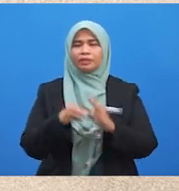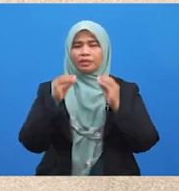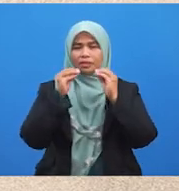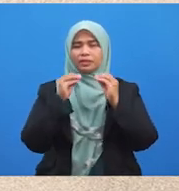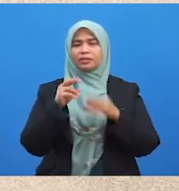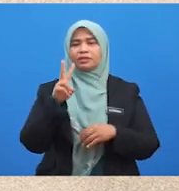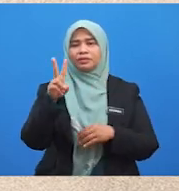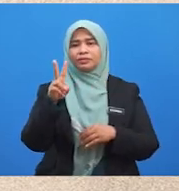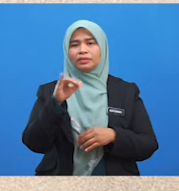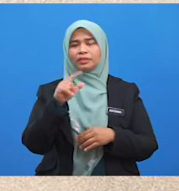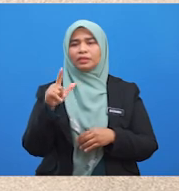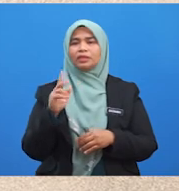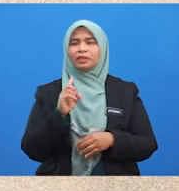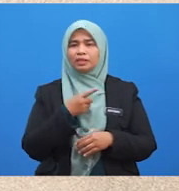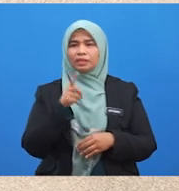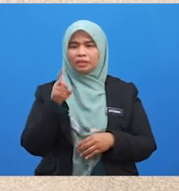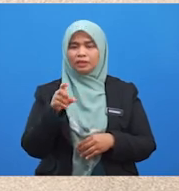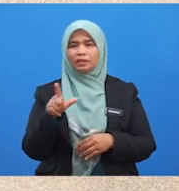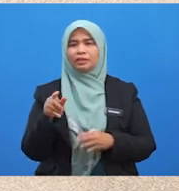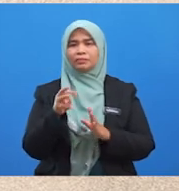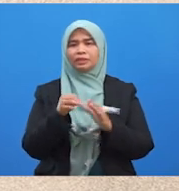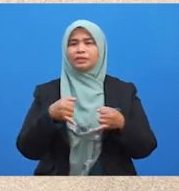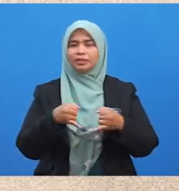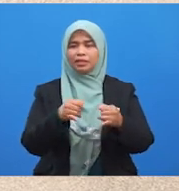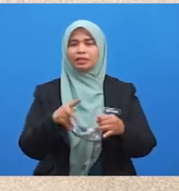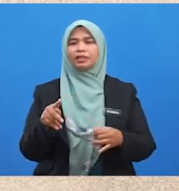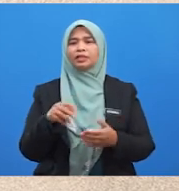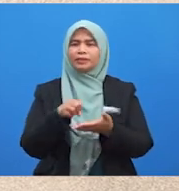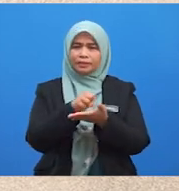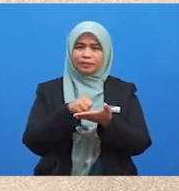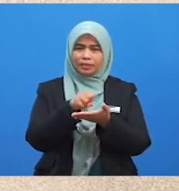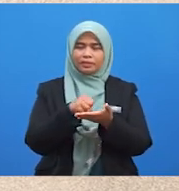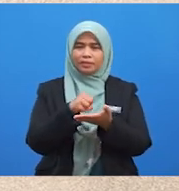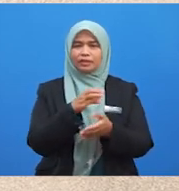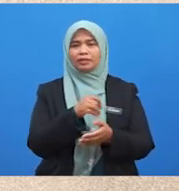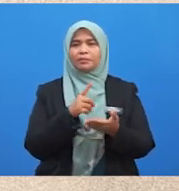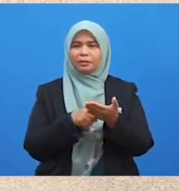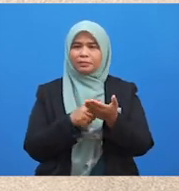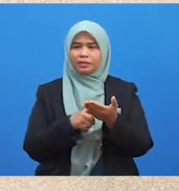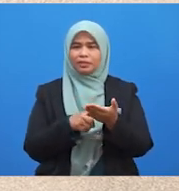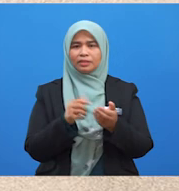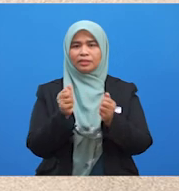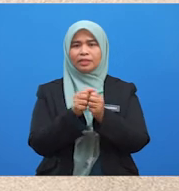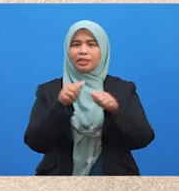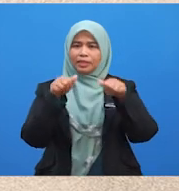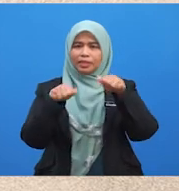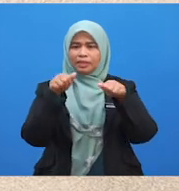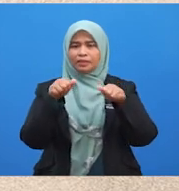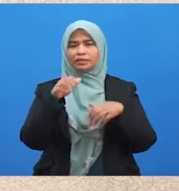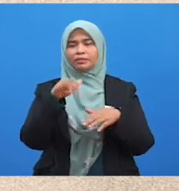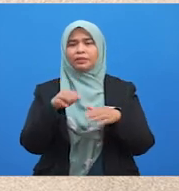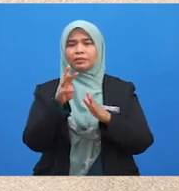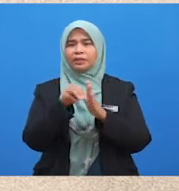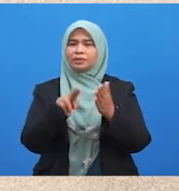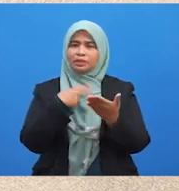Pengajaran yang kedua adalah kita hendaklah menjalankan siasatan dan perbicaraan dengan